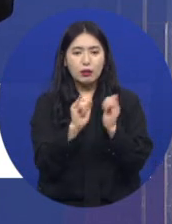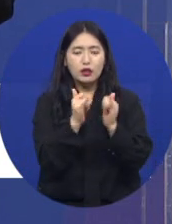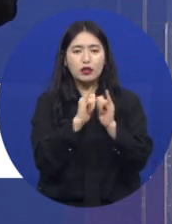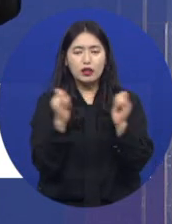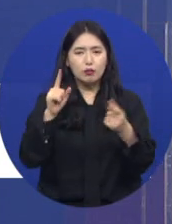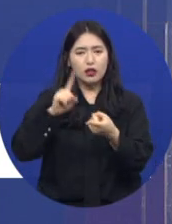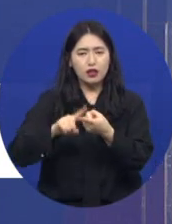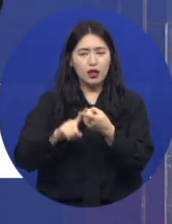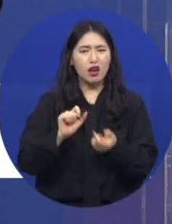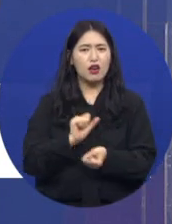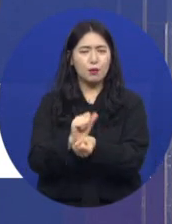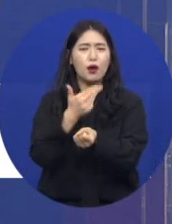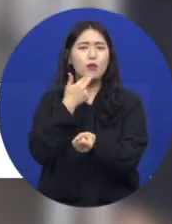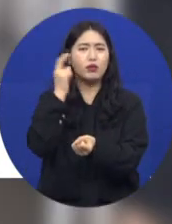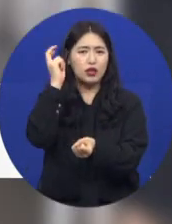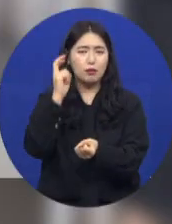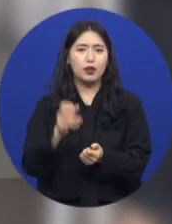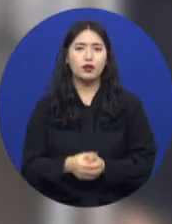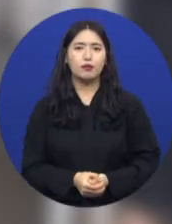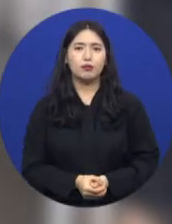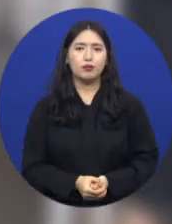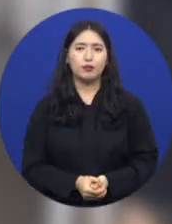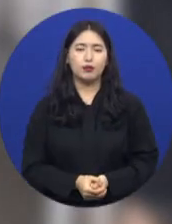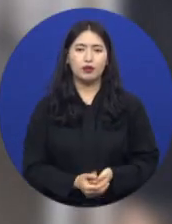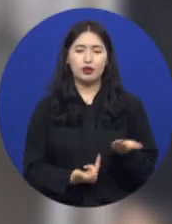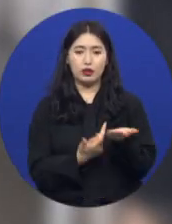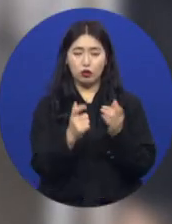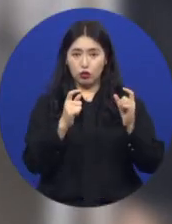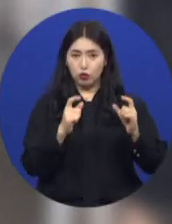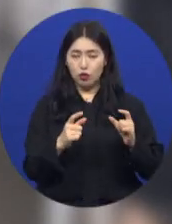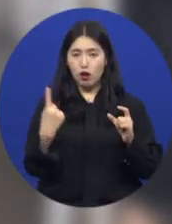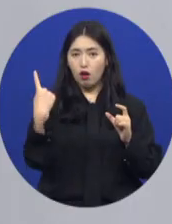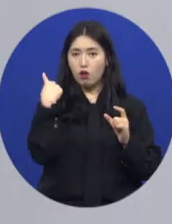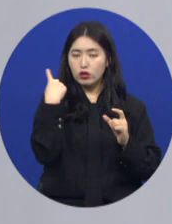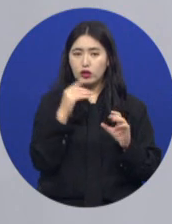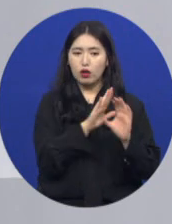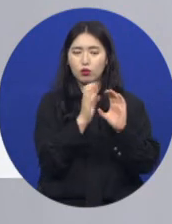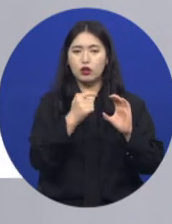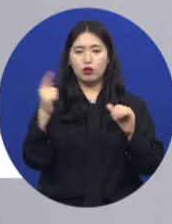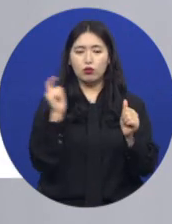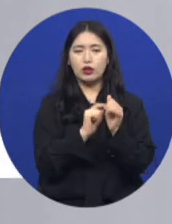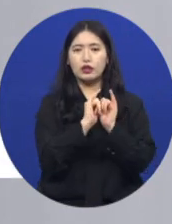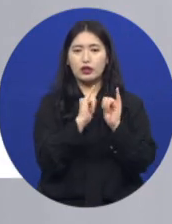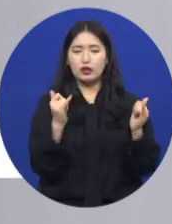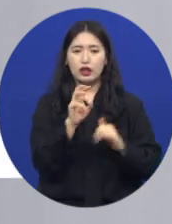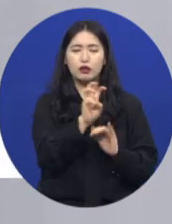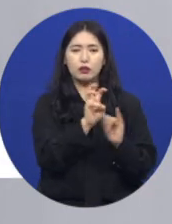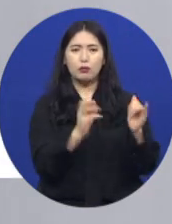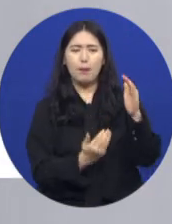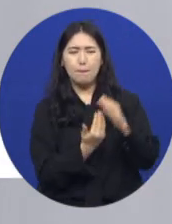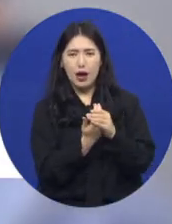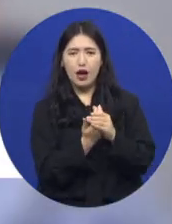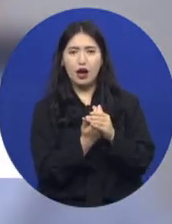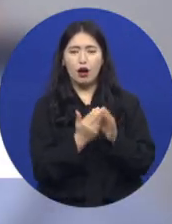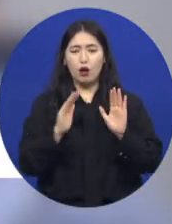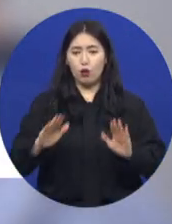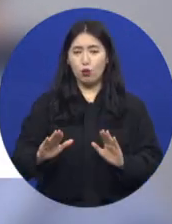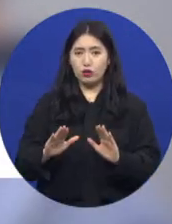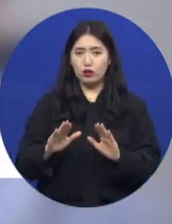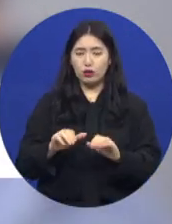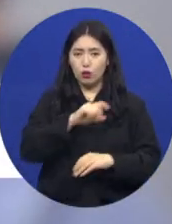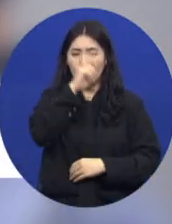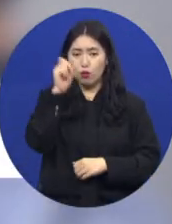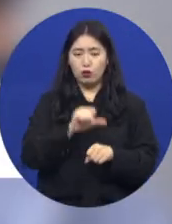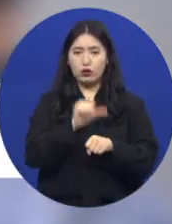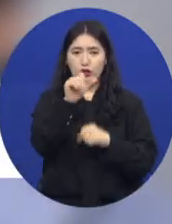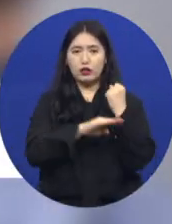없을 것으로 판단하고 있습니다. 제주 지역에서는 어제 코로나19 확진자 30명이 발생했고 오늘도